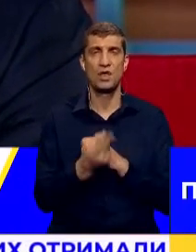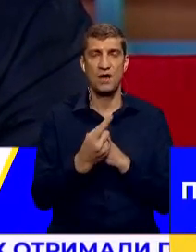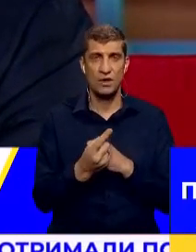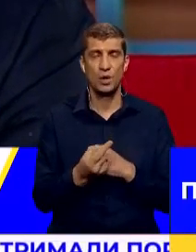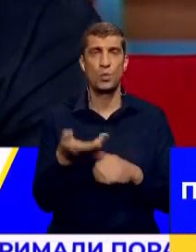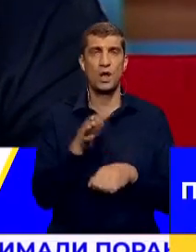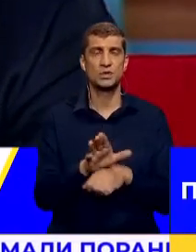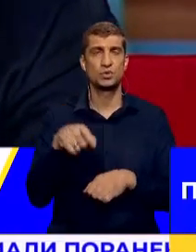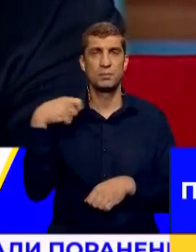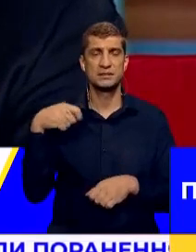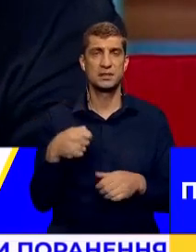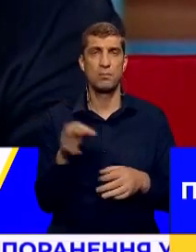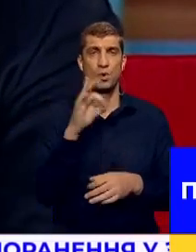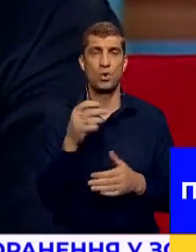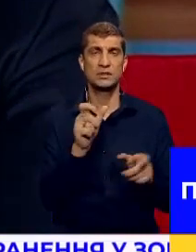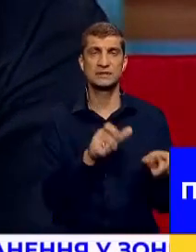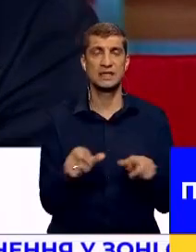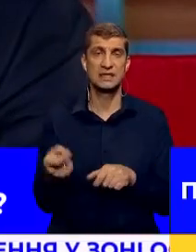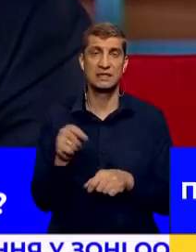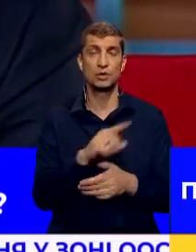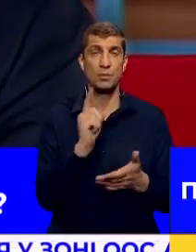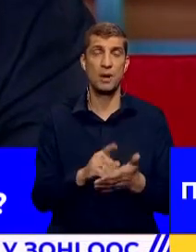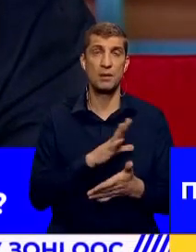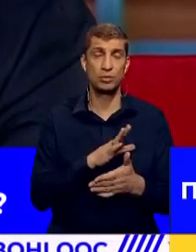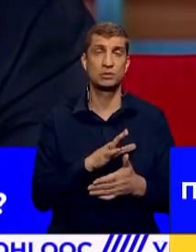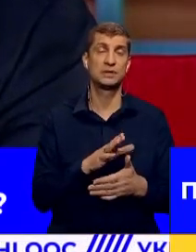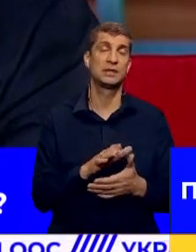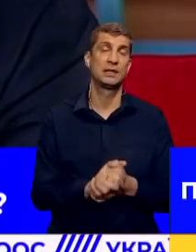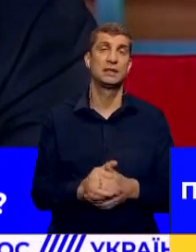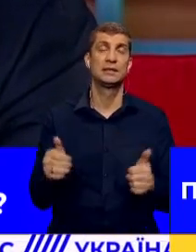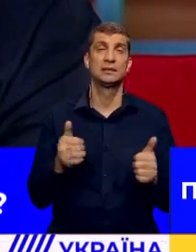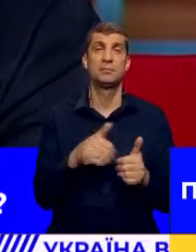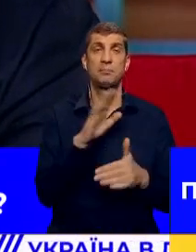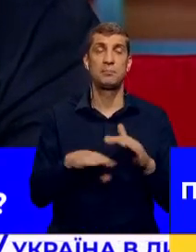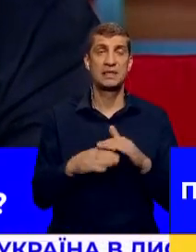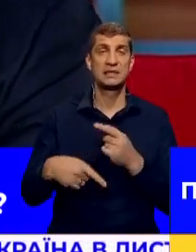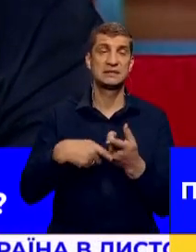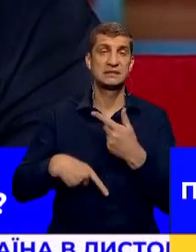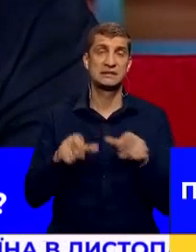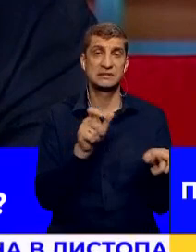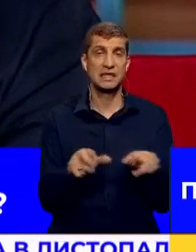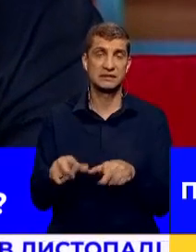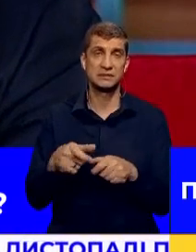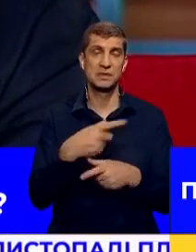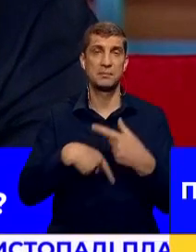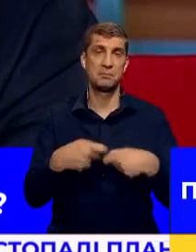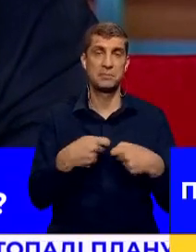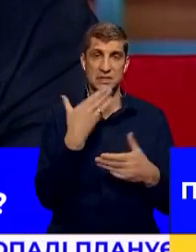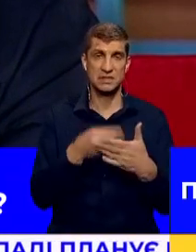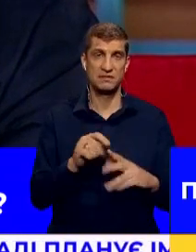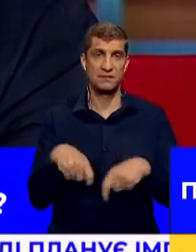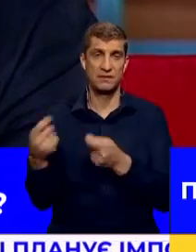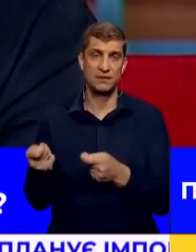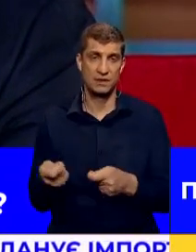президента про санкції, ті, хто має бути під санкціями, в бізнес свій вивели. Хто їм здав інформацію? З РНБО. Просто так? Ні. Просто так